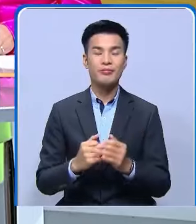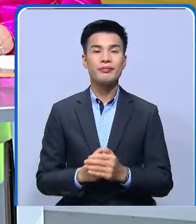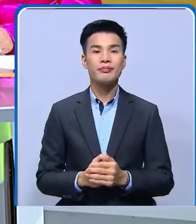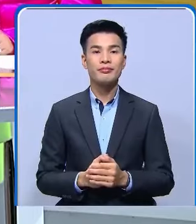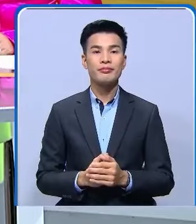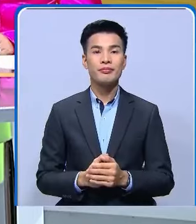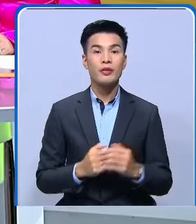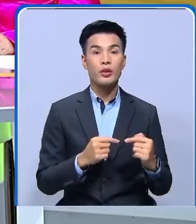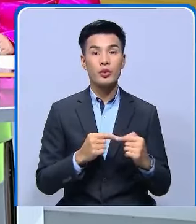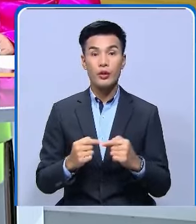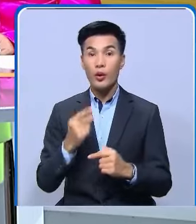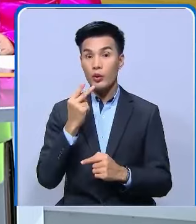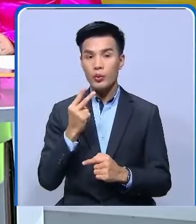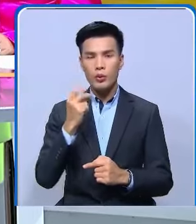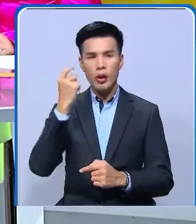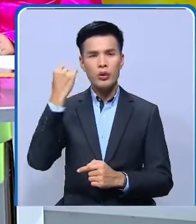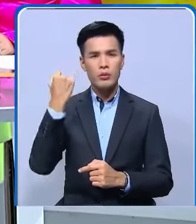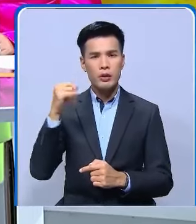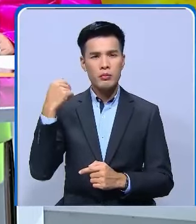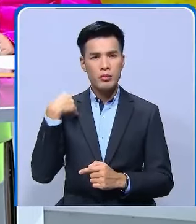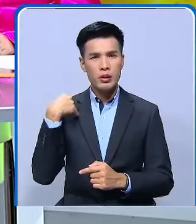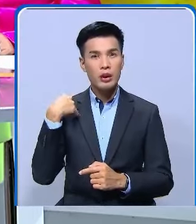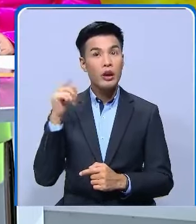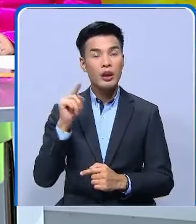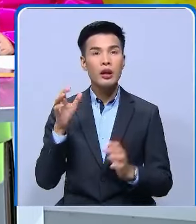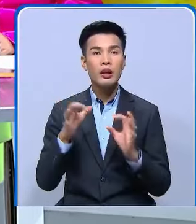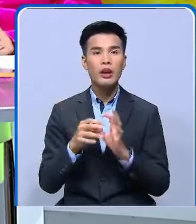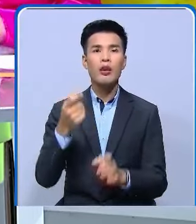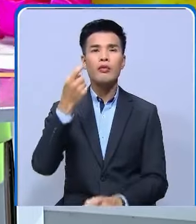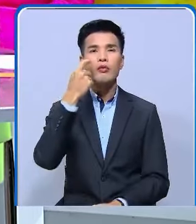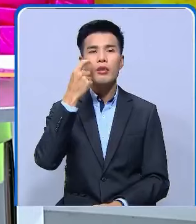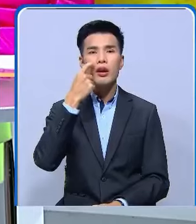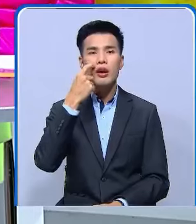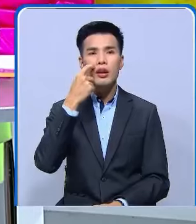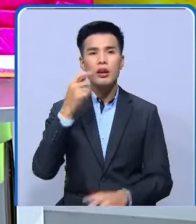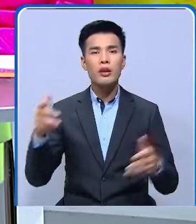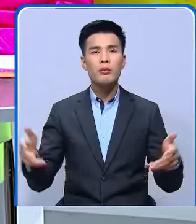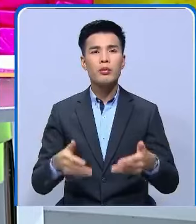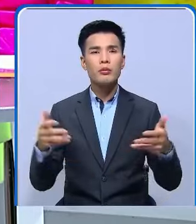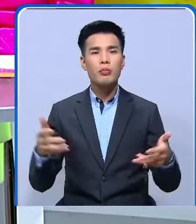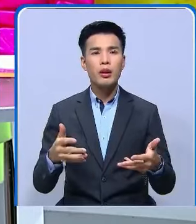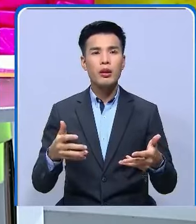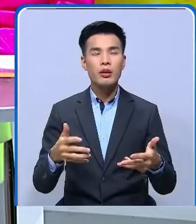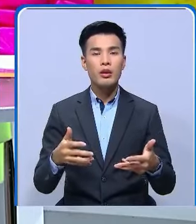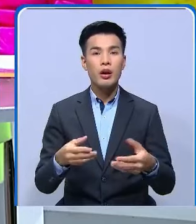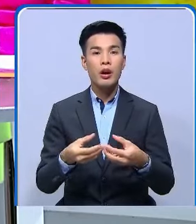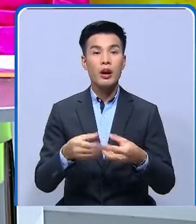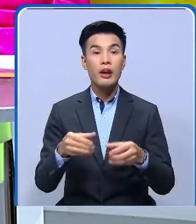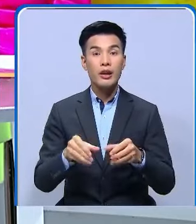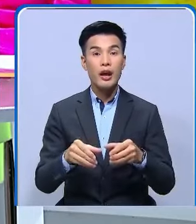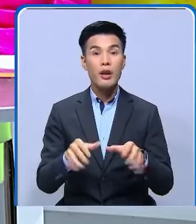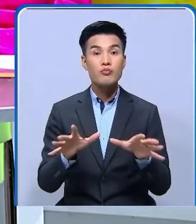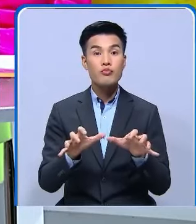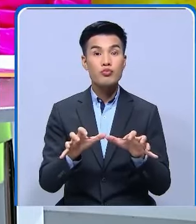มาถึงเรื่องราวที่สร้างความเข้าใจผิดให้กับสังคมเรื่องของเจ๊ฝอย ค่ะ เจ้าของเมนูดังไข่เจียวปู